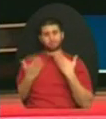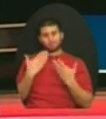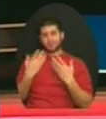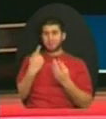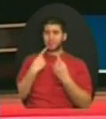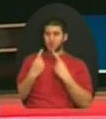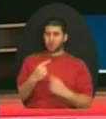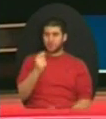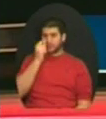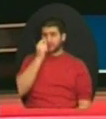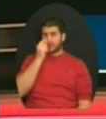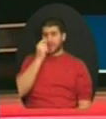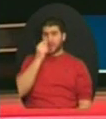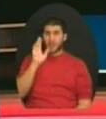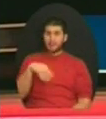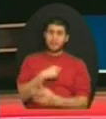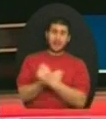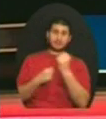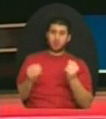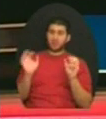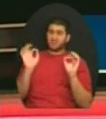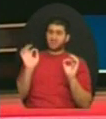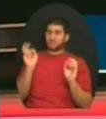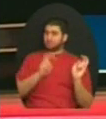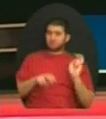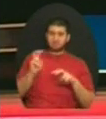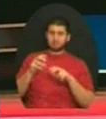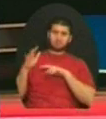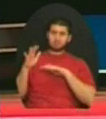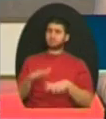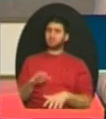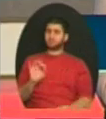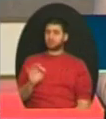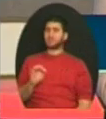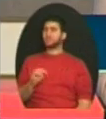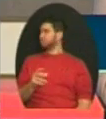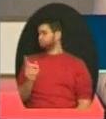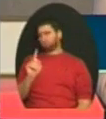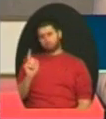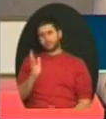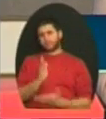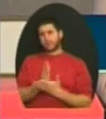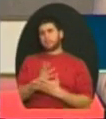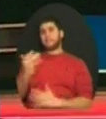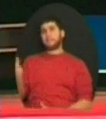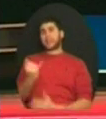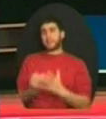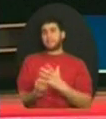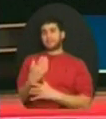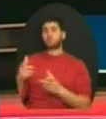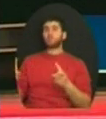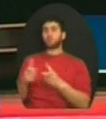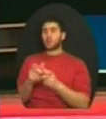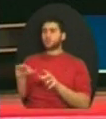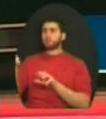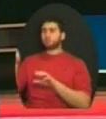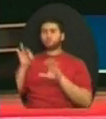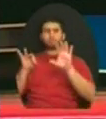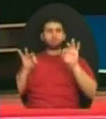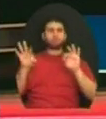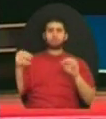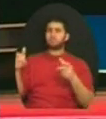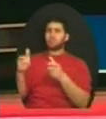בדיונים, יכולות לנהל את הדיונים. אבל גם מהשמאל אנחנו לא ראינו התגייסות המונית של... לא, לקחו, בדרך כלל שמקימים שדולה, לוקחים מכל